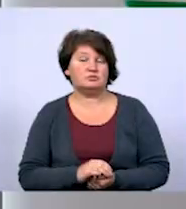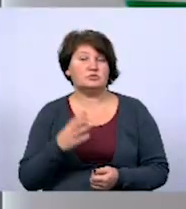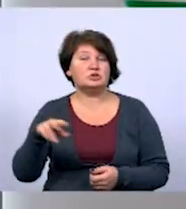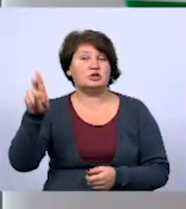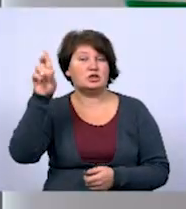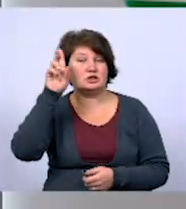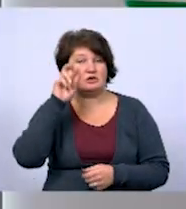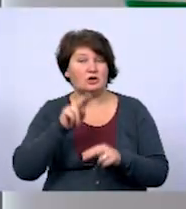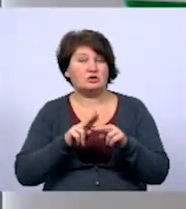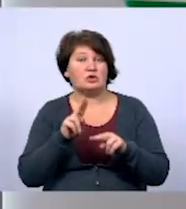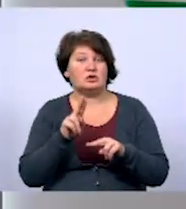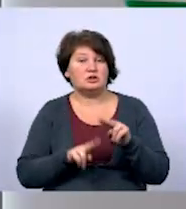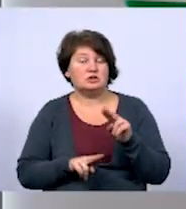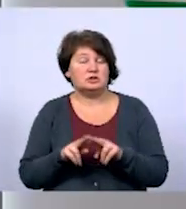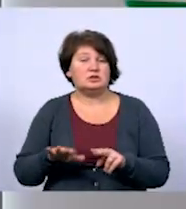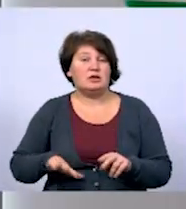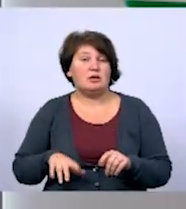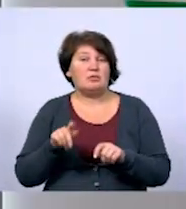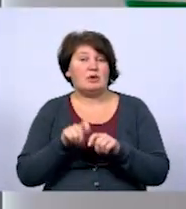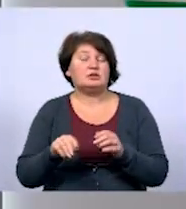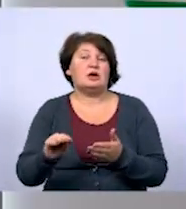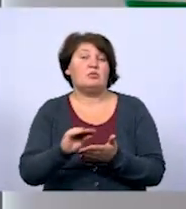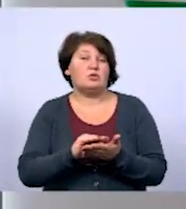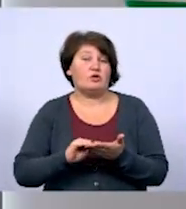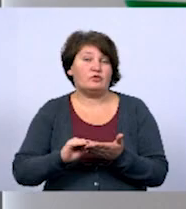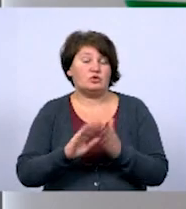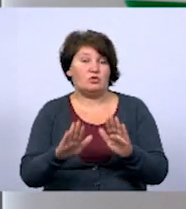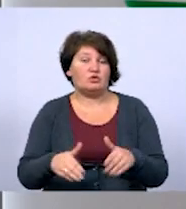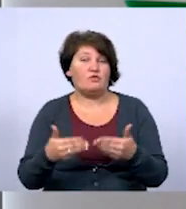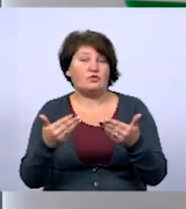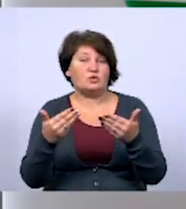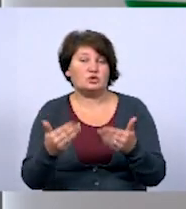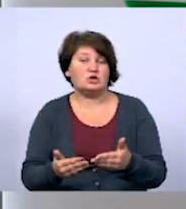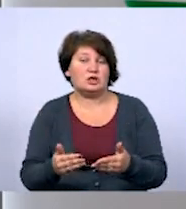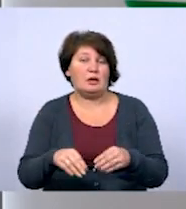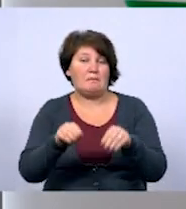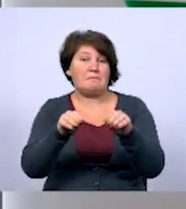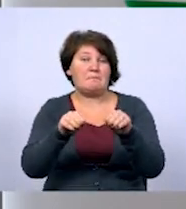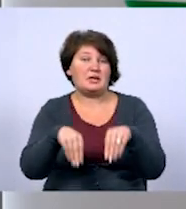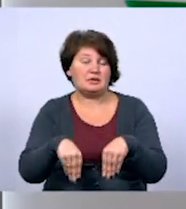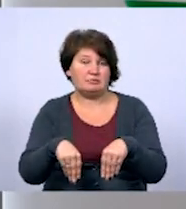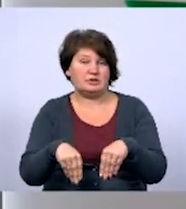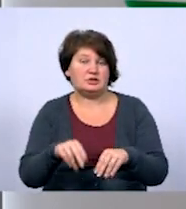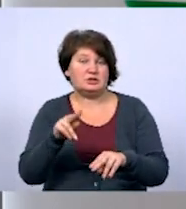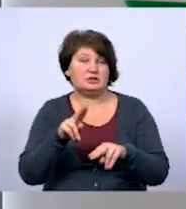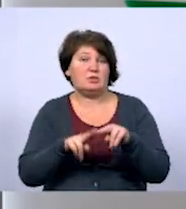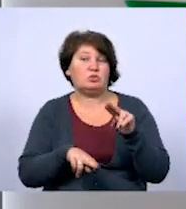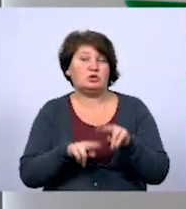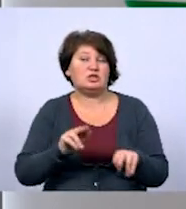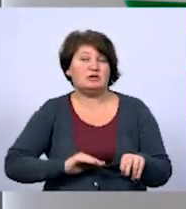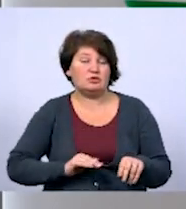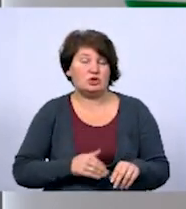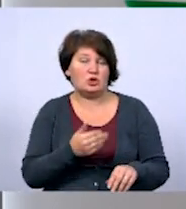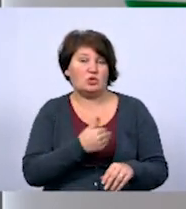Державна архітектурно-будівельна інспекція повторно вручила припис забудівнику, який хоче будувати свиноферму поблизу